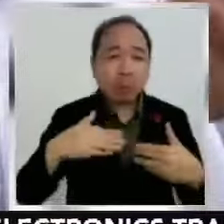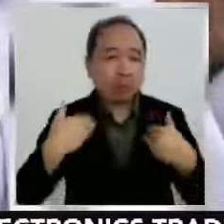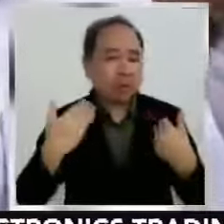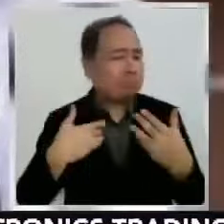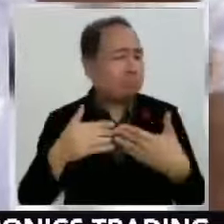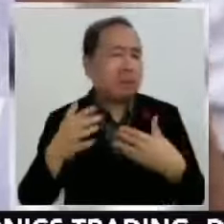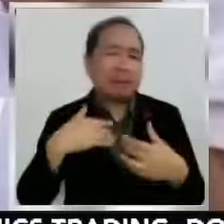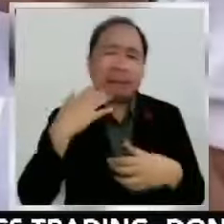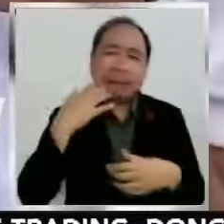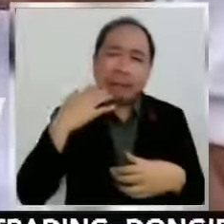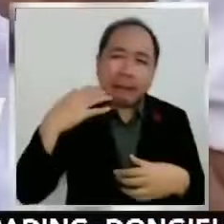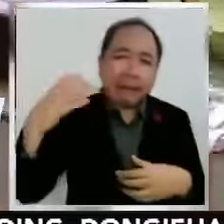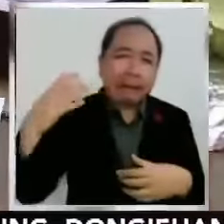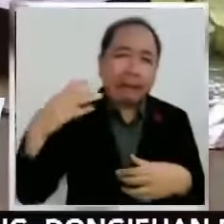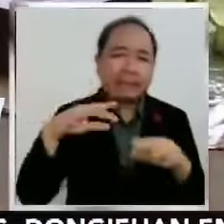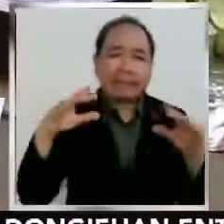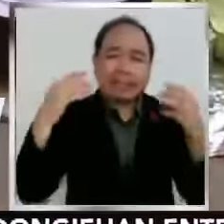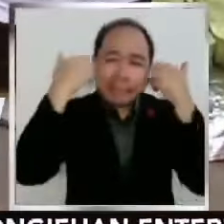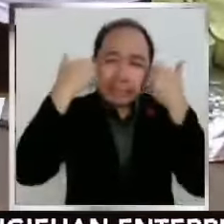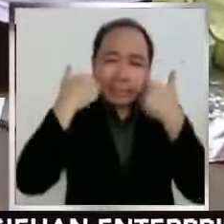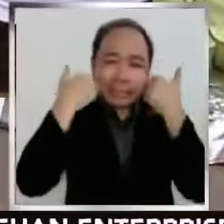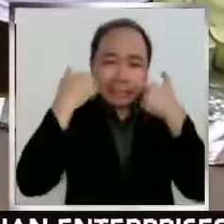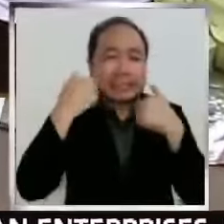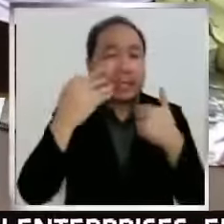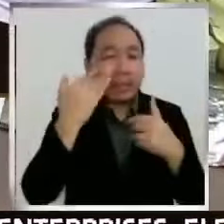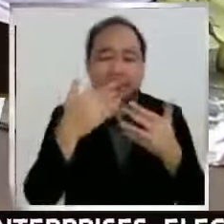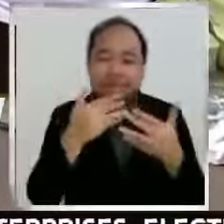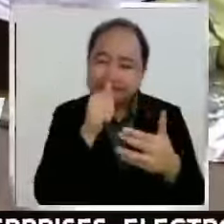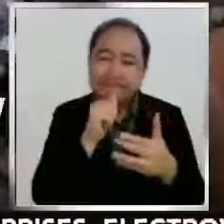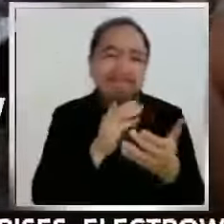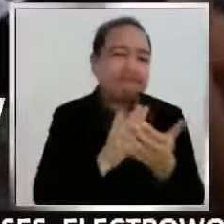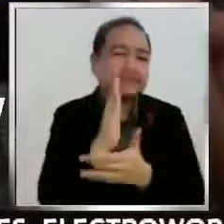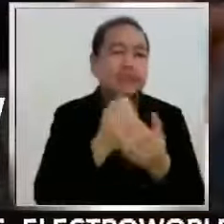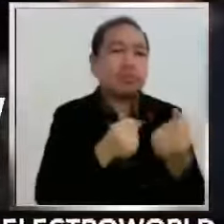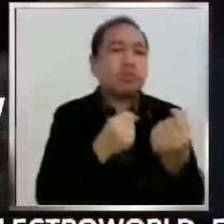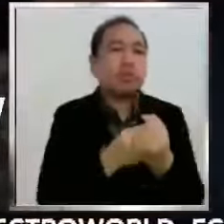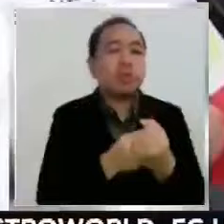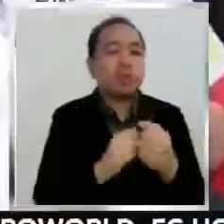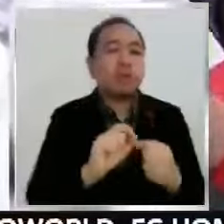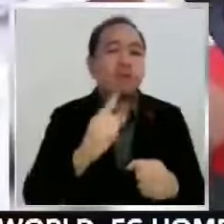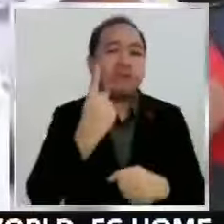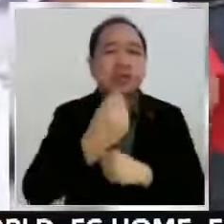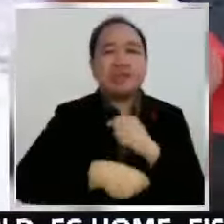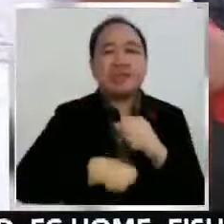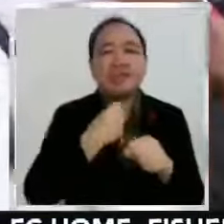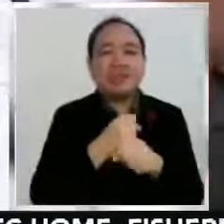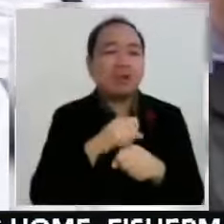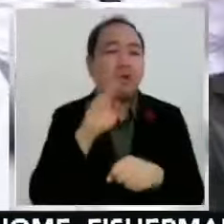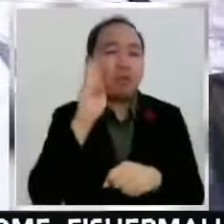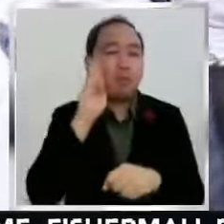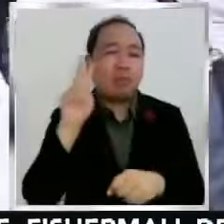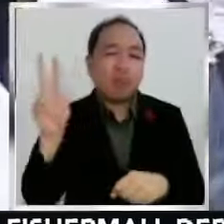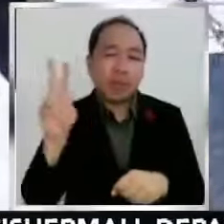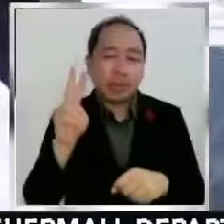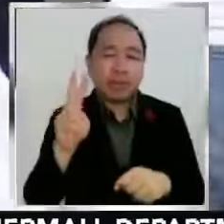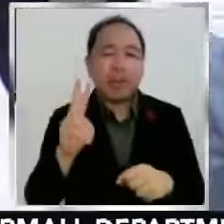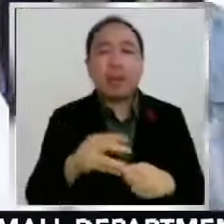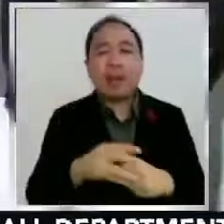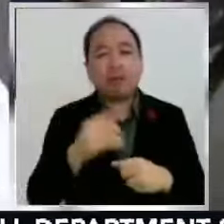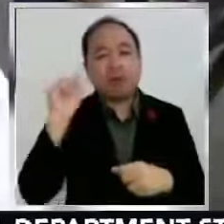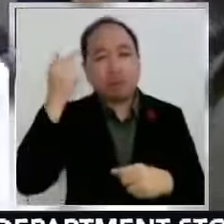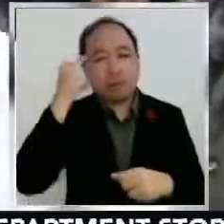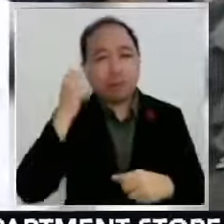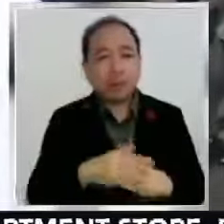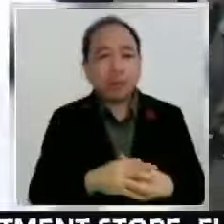panahon para ihayag ang suporta sa unang taon ng Marcos administration. BBM kami po, sir. The best kami